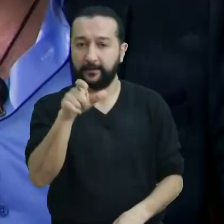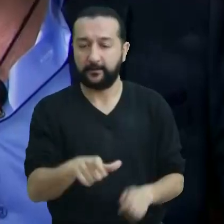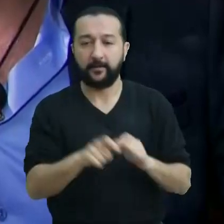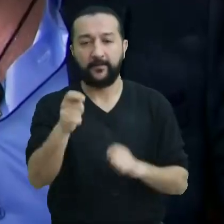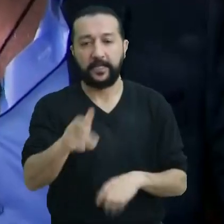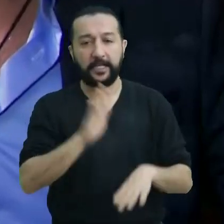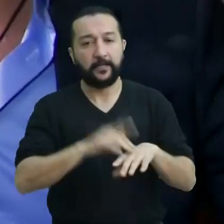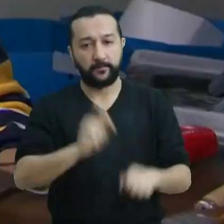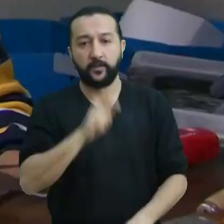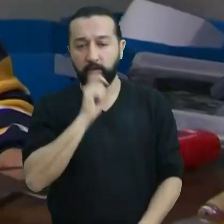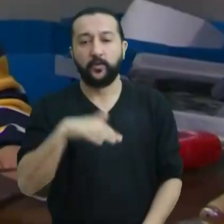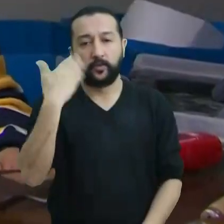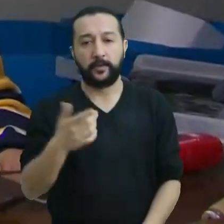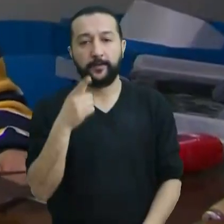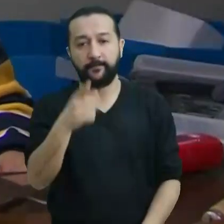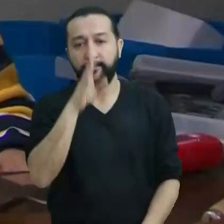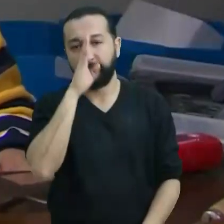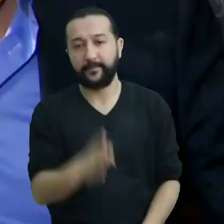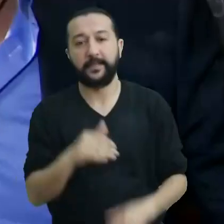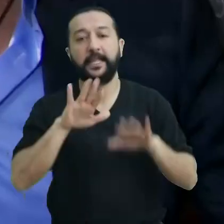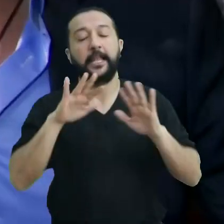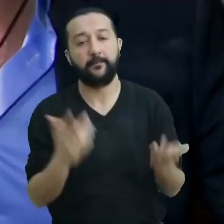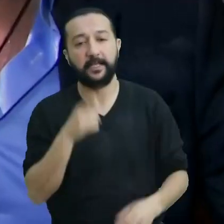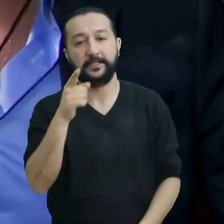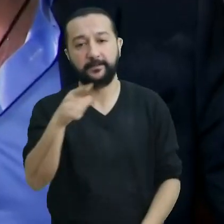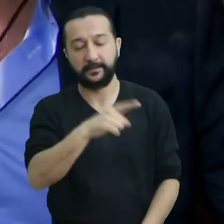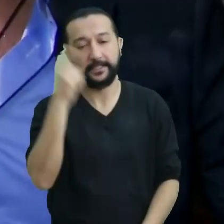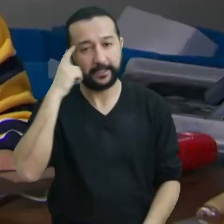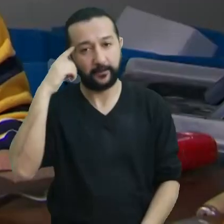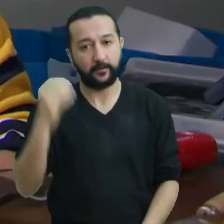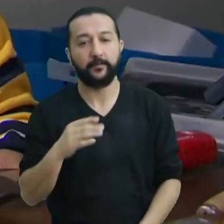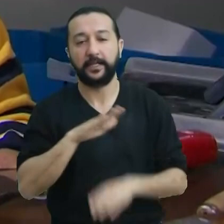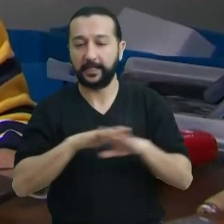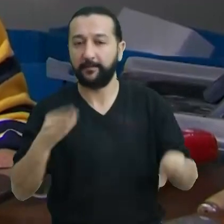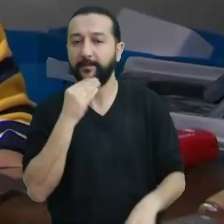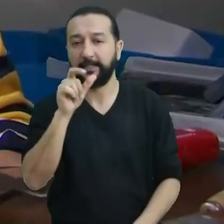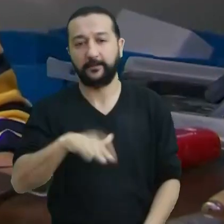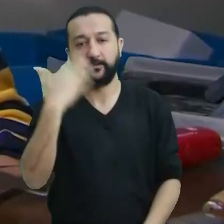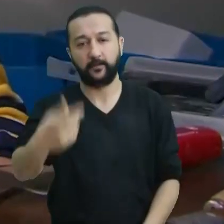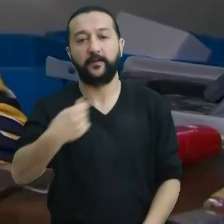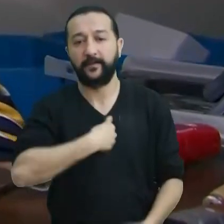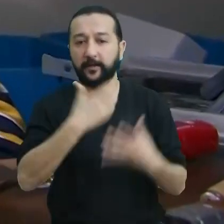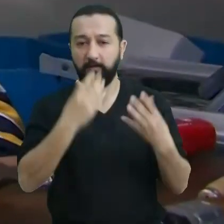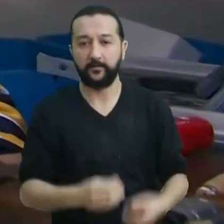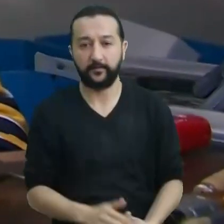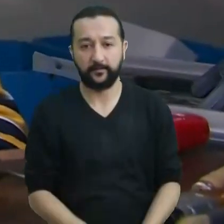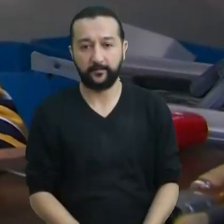ödeme yapacağım söz. Sonra. Ha, prensibim değil ama sizi tanıyorum. Tamam gençler, sonra bir ara